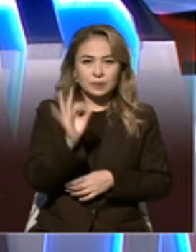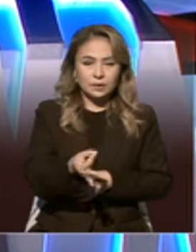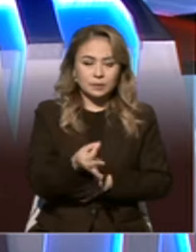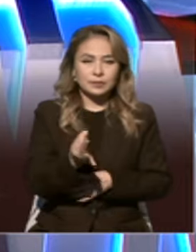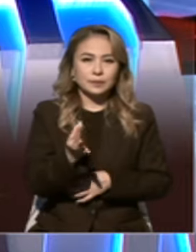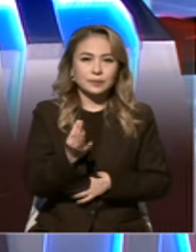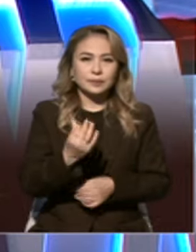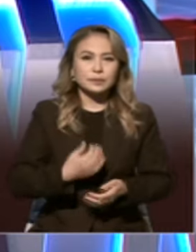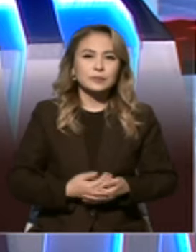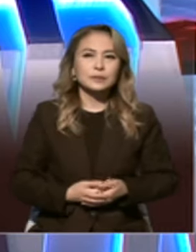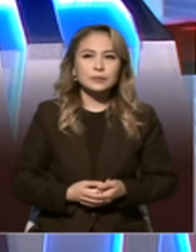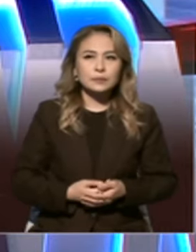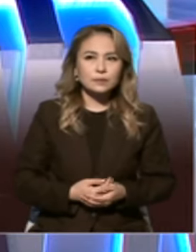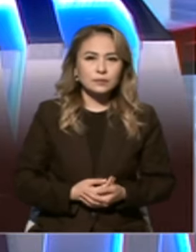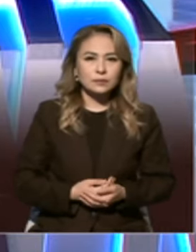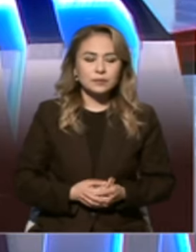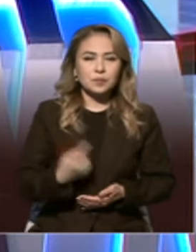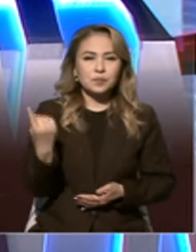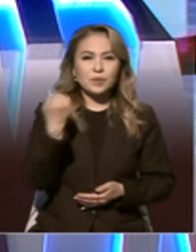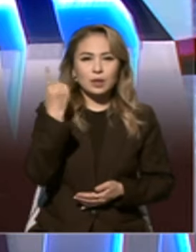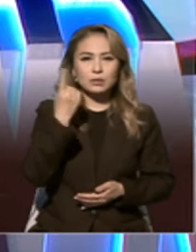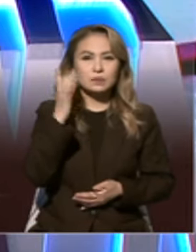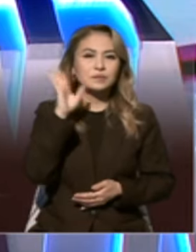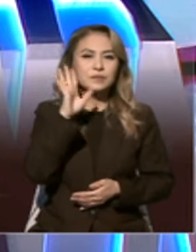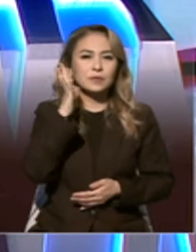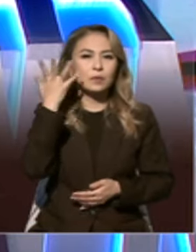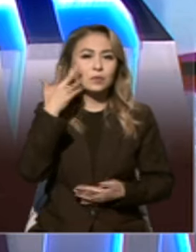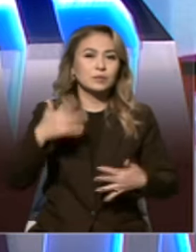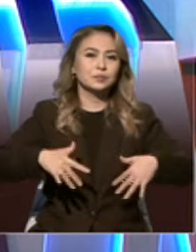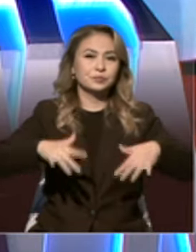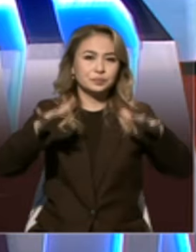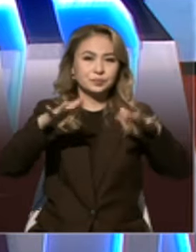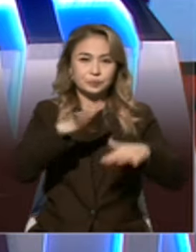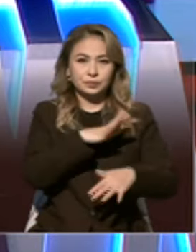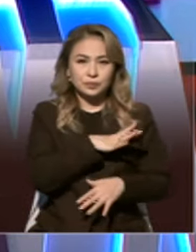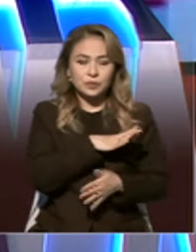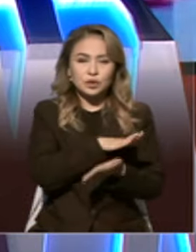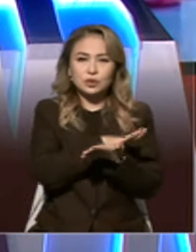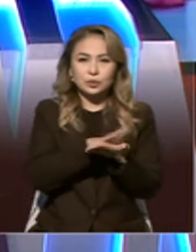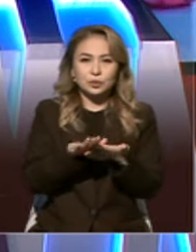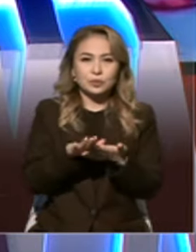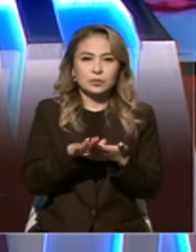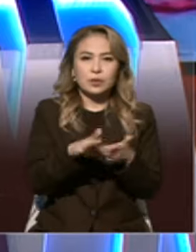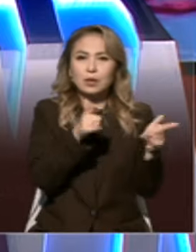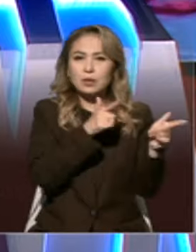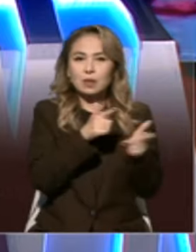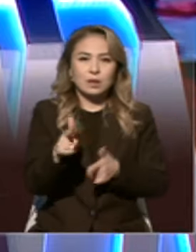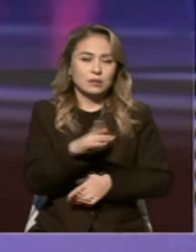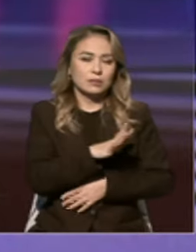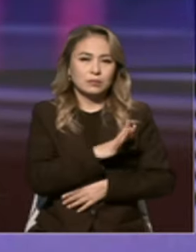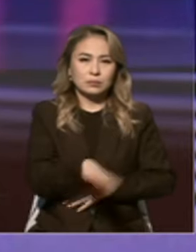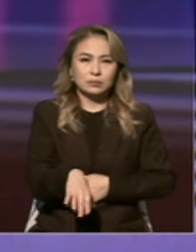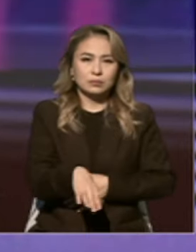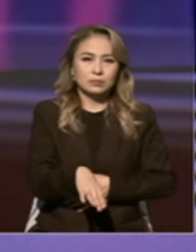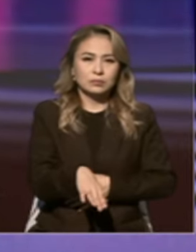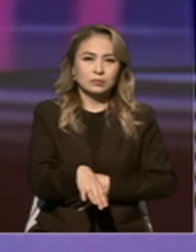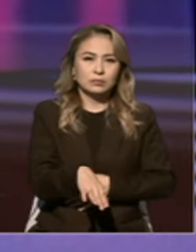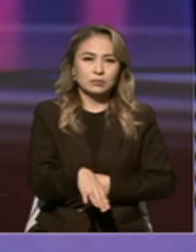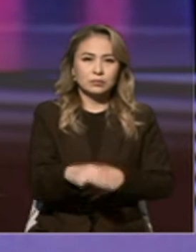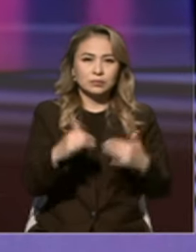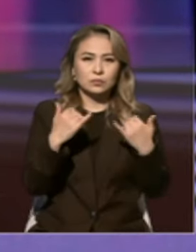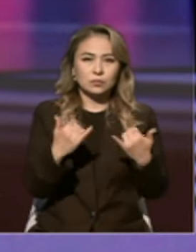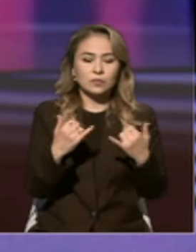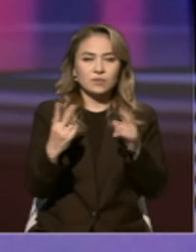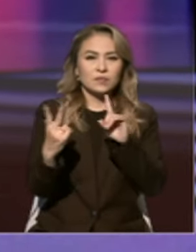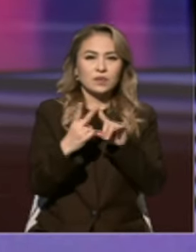Біз бірінші толқында таза дайын болмадық дейікші. Енді